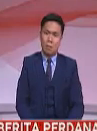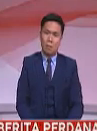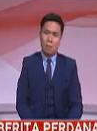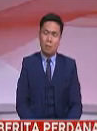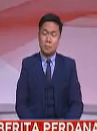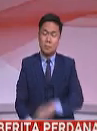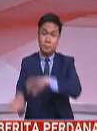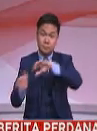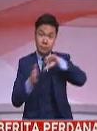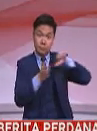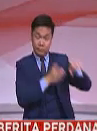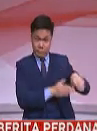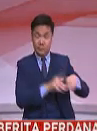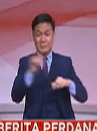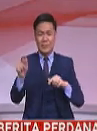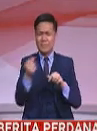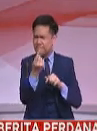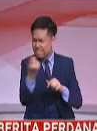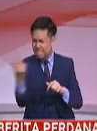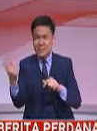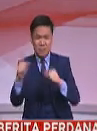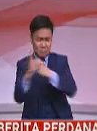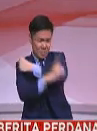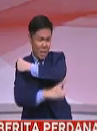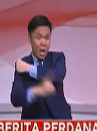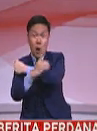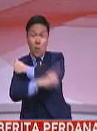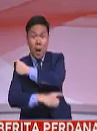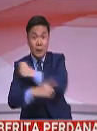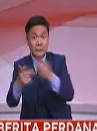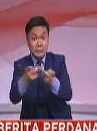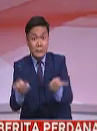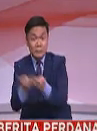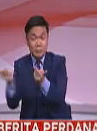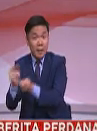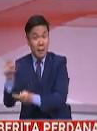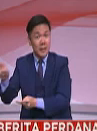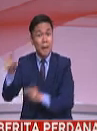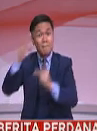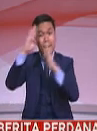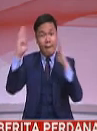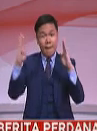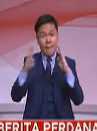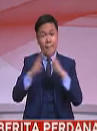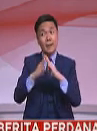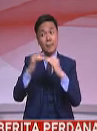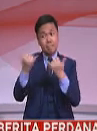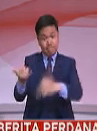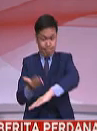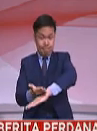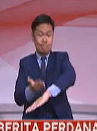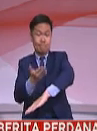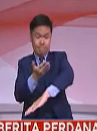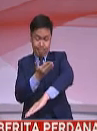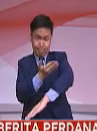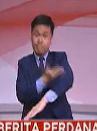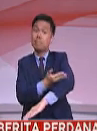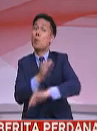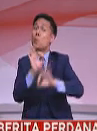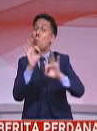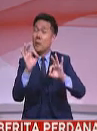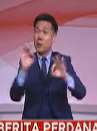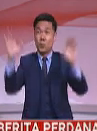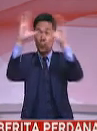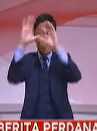di beberapa daerah terjejas banjir di Pahang dilihat semakin putih ekoran keadaan cuaca yang semakin